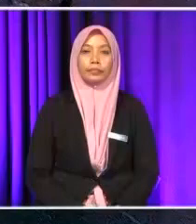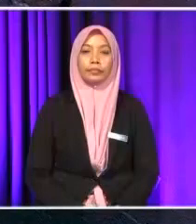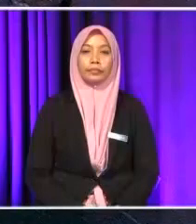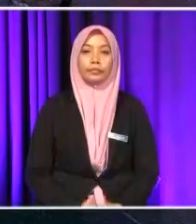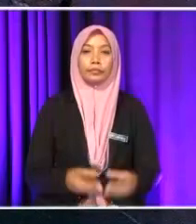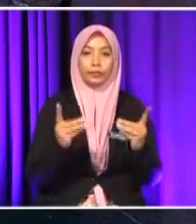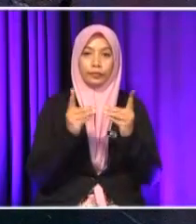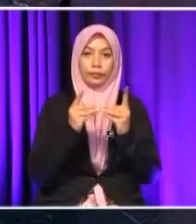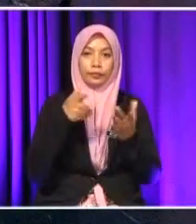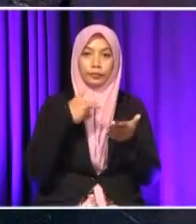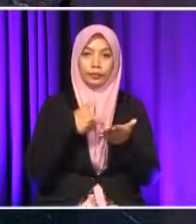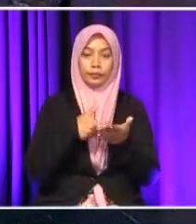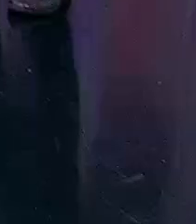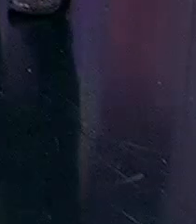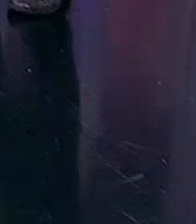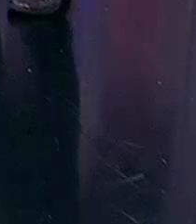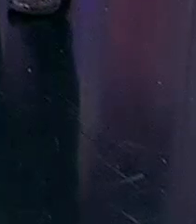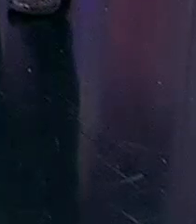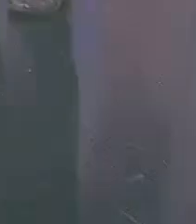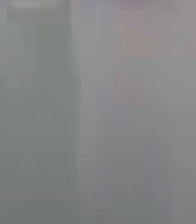ini dalam Menengah Atas.